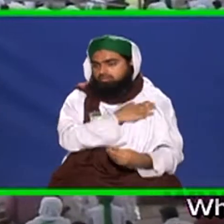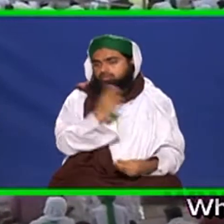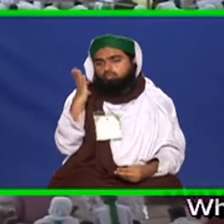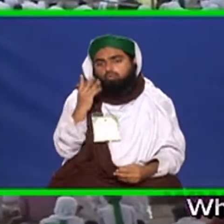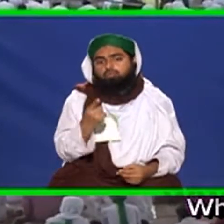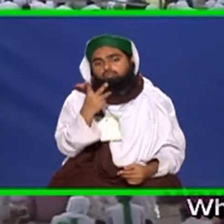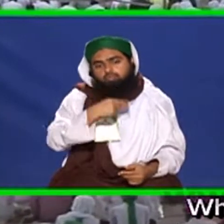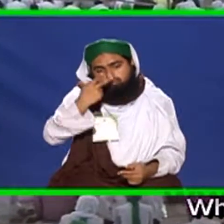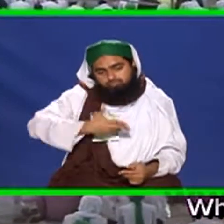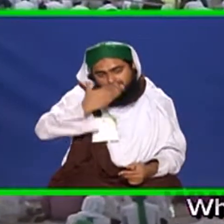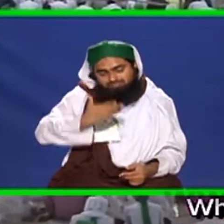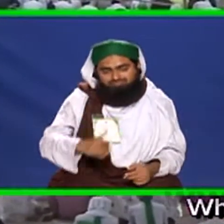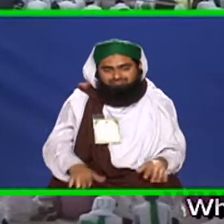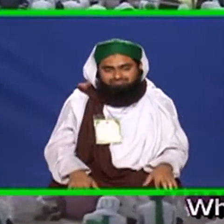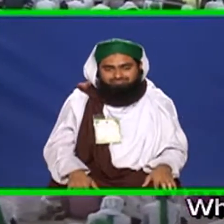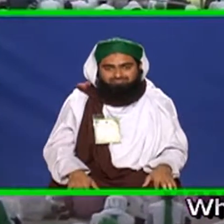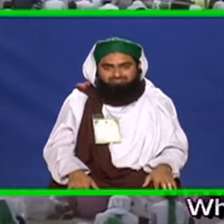क्या पढ़ेंगे तो मिलेगा?